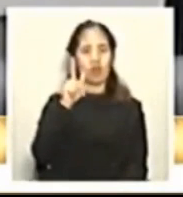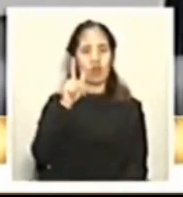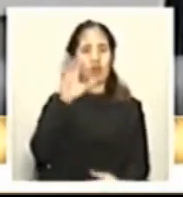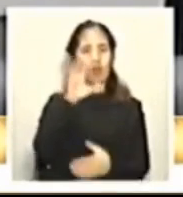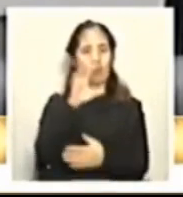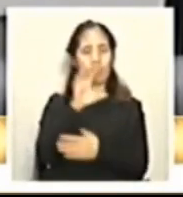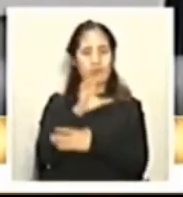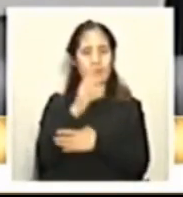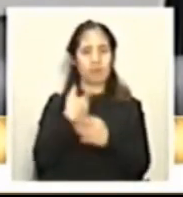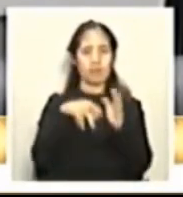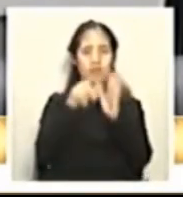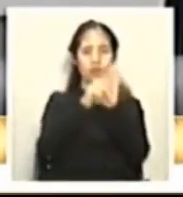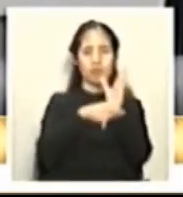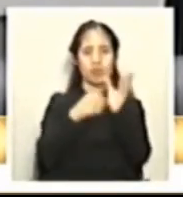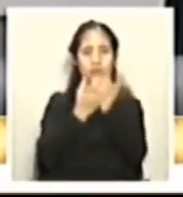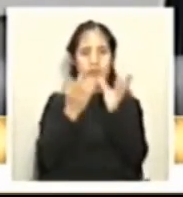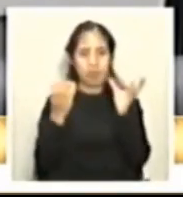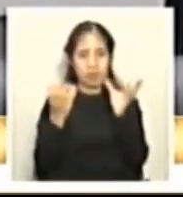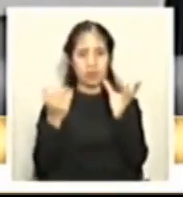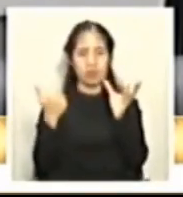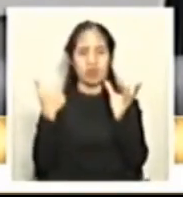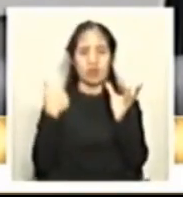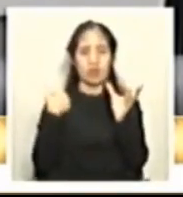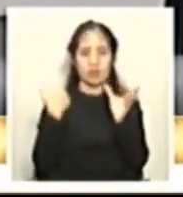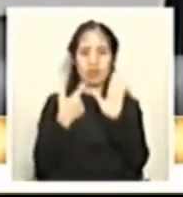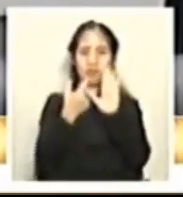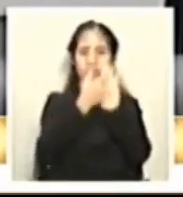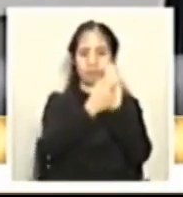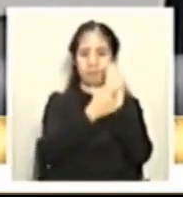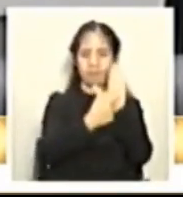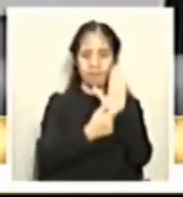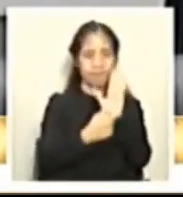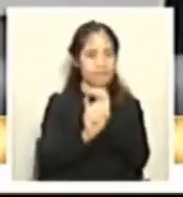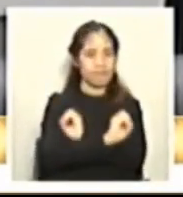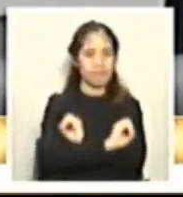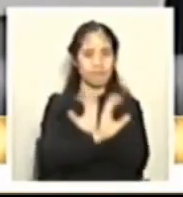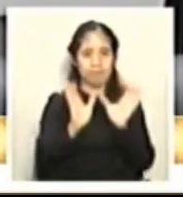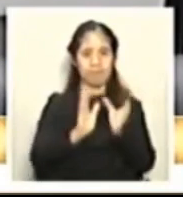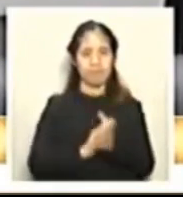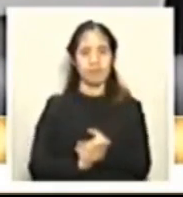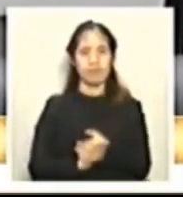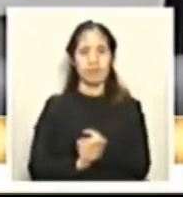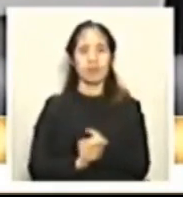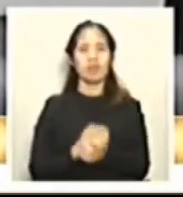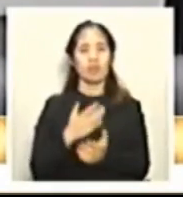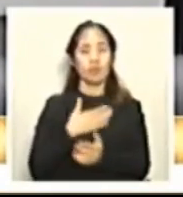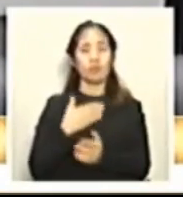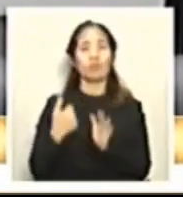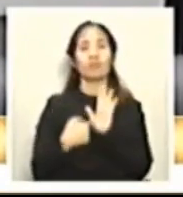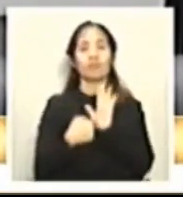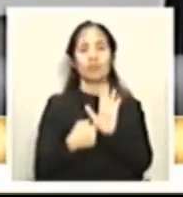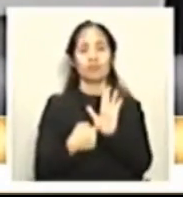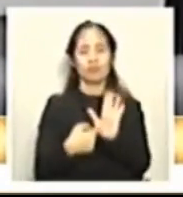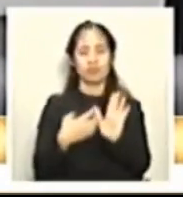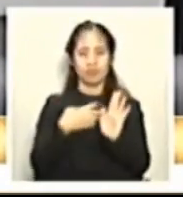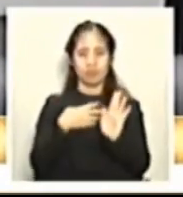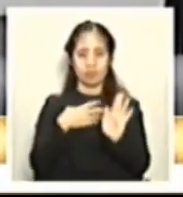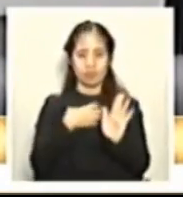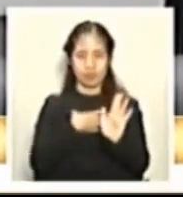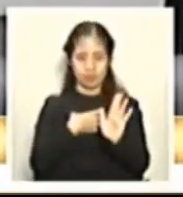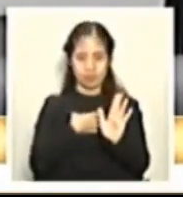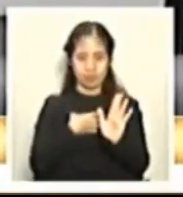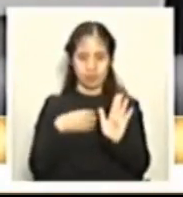ฐธรรมนูญก็ดีนะครับก็ได้บัญญัติไว้ในเรื่องนี้ไว้ค่อนข้างชัดเจนแล้วผมมีตัวอย่างที่อยากจะหยิบยกมา